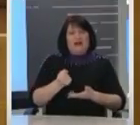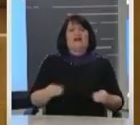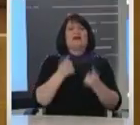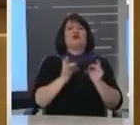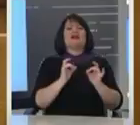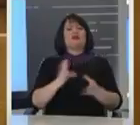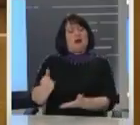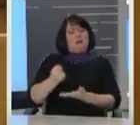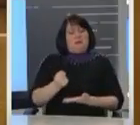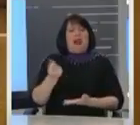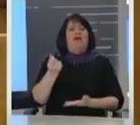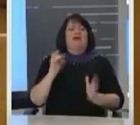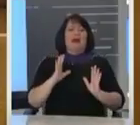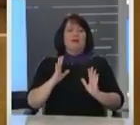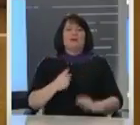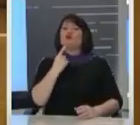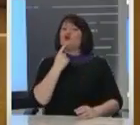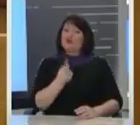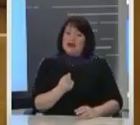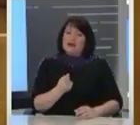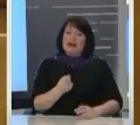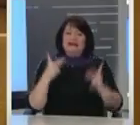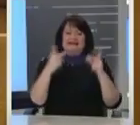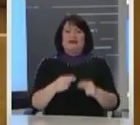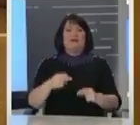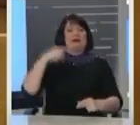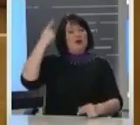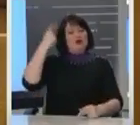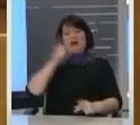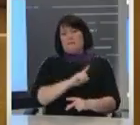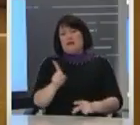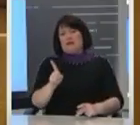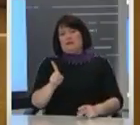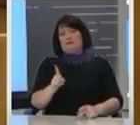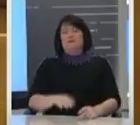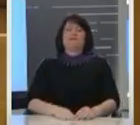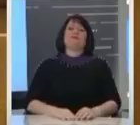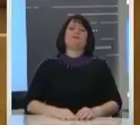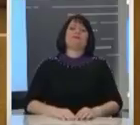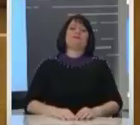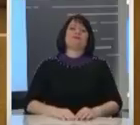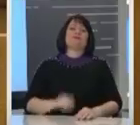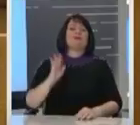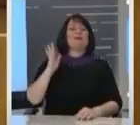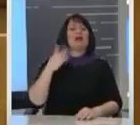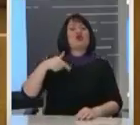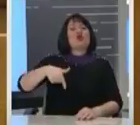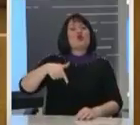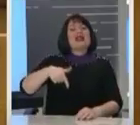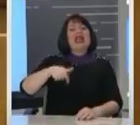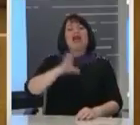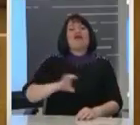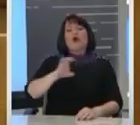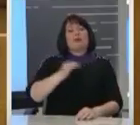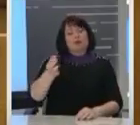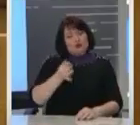τίποτα. Τότε του είχα πει «σταμάτα να ονειρεύεσαι». Το είχε πει παλιότερα με άλλα λόγια ο Γιουνγκέρ, το είχε